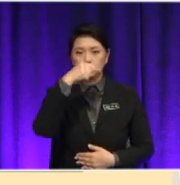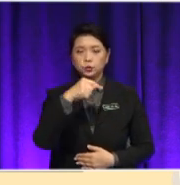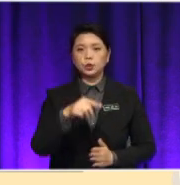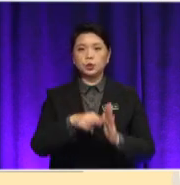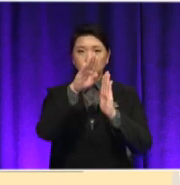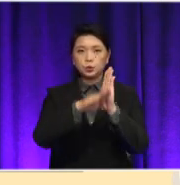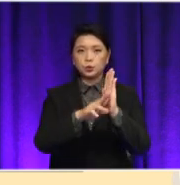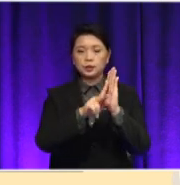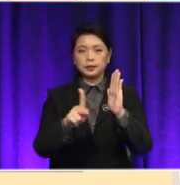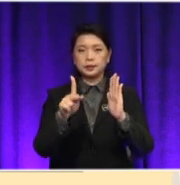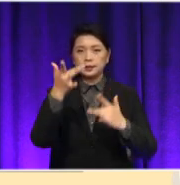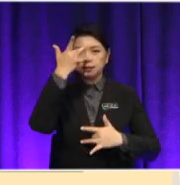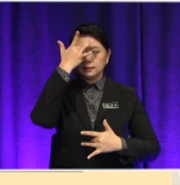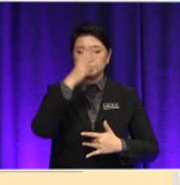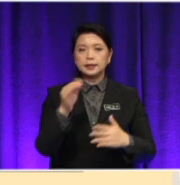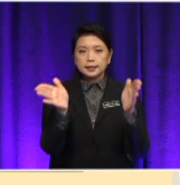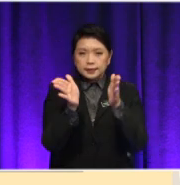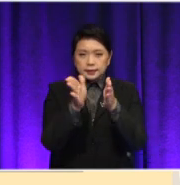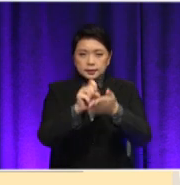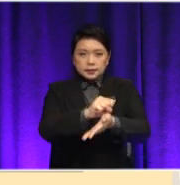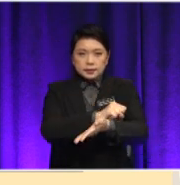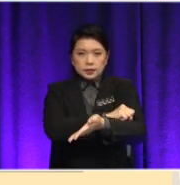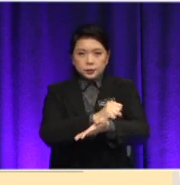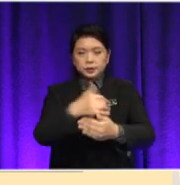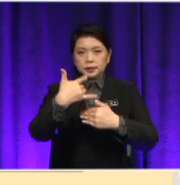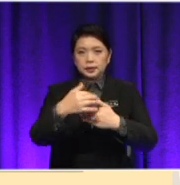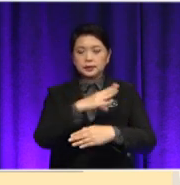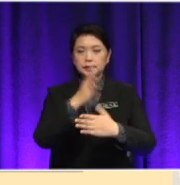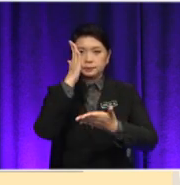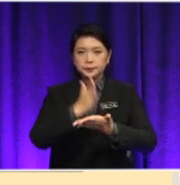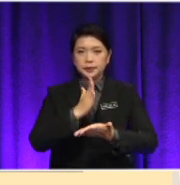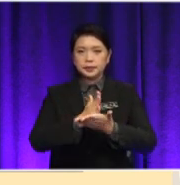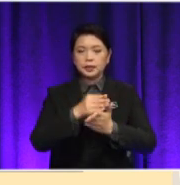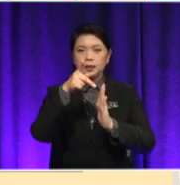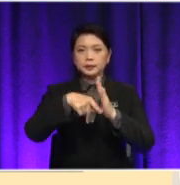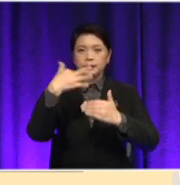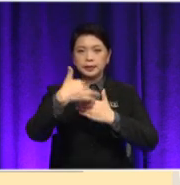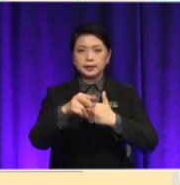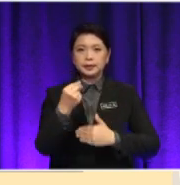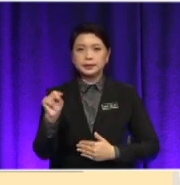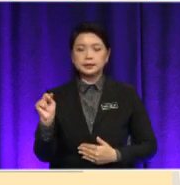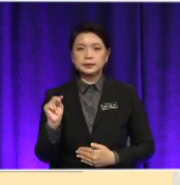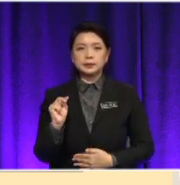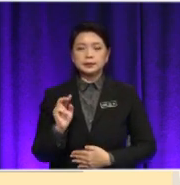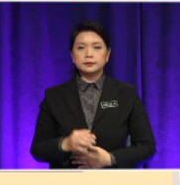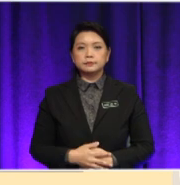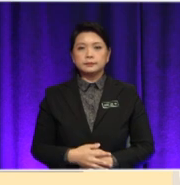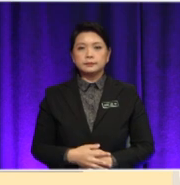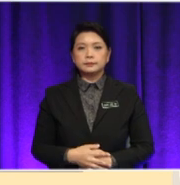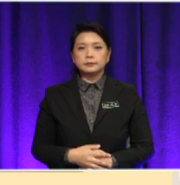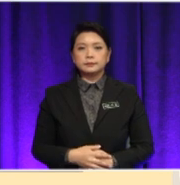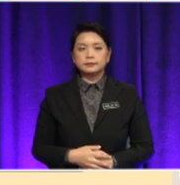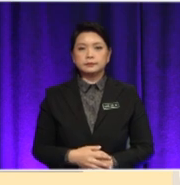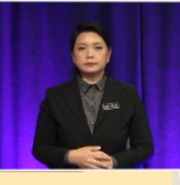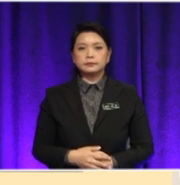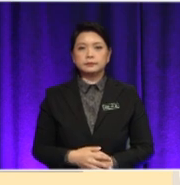juga dapat mengecilkan salur darah dan juga menghentikan pendarahan. Padat cikgu jawapannya. Pasti Dania?